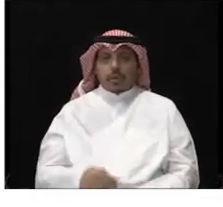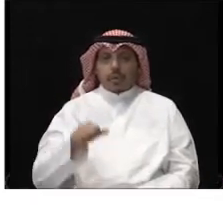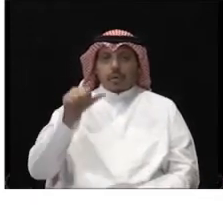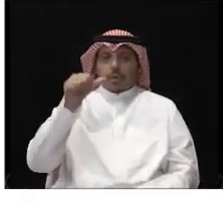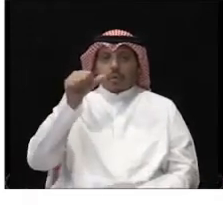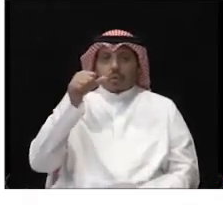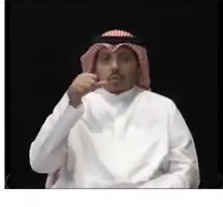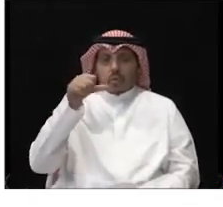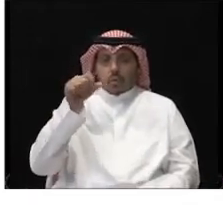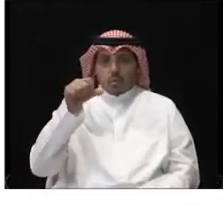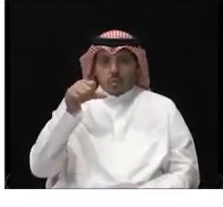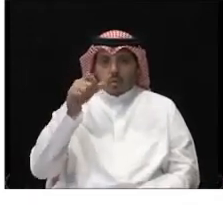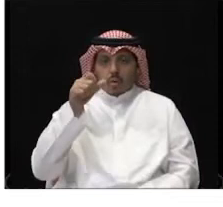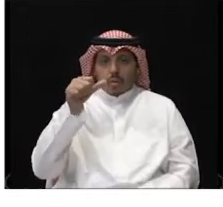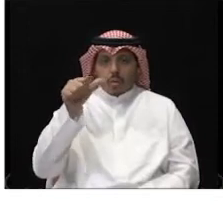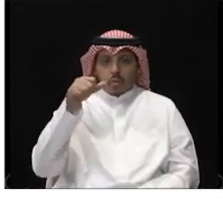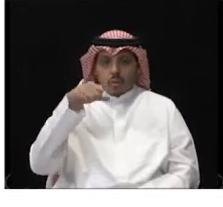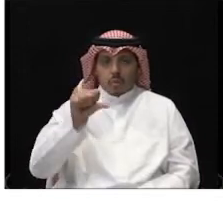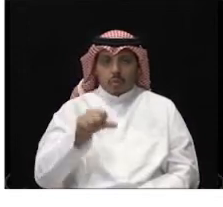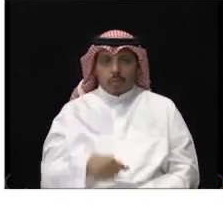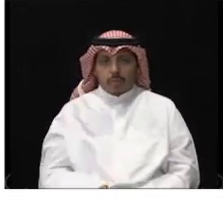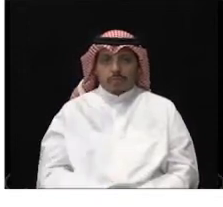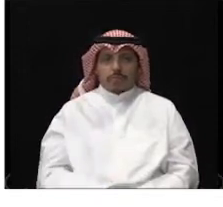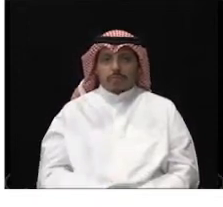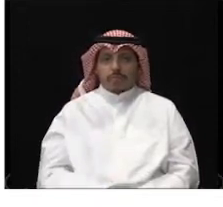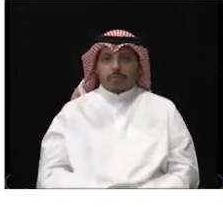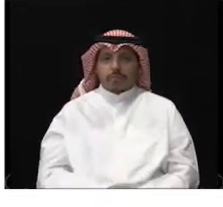طويل؟ جميل، لماذا طويل؟